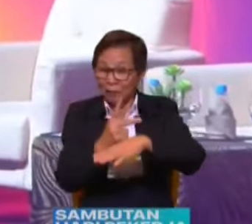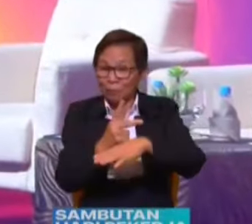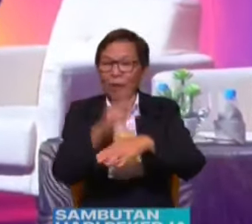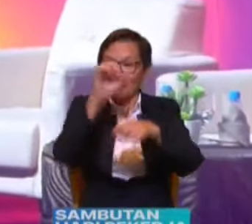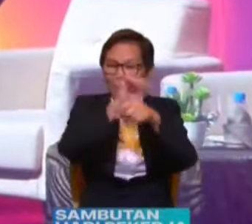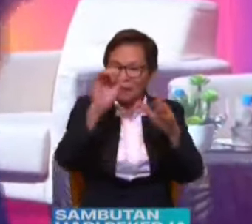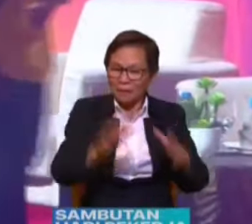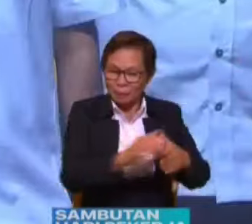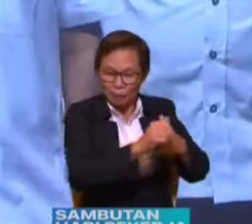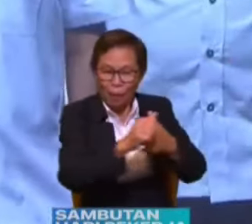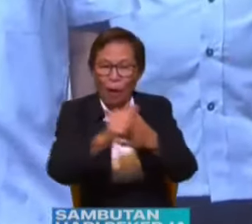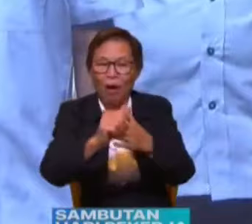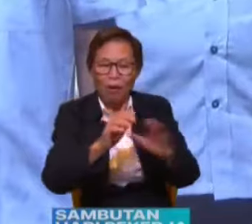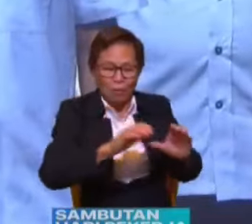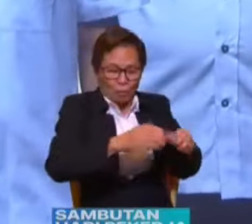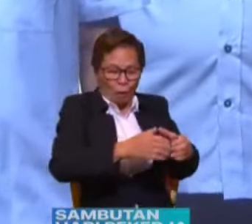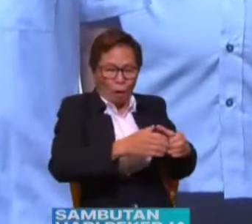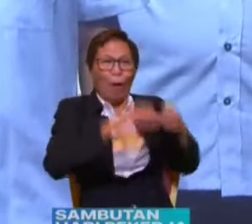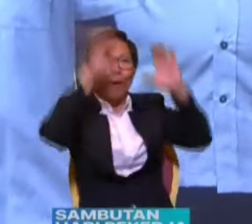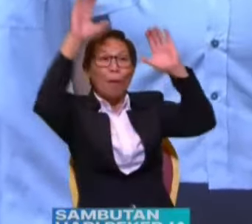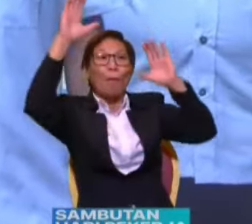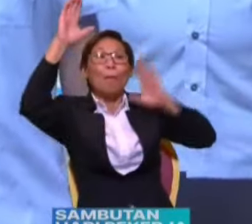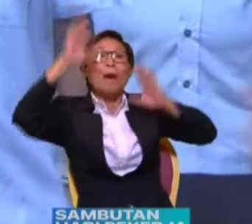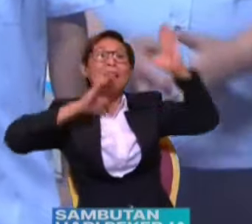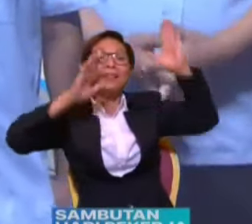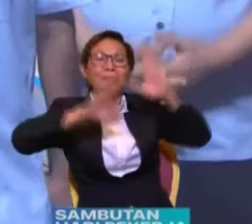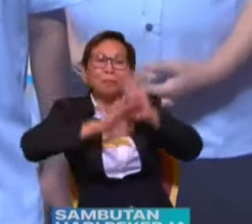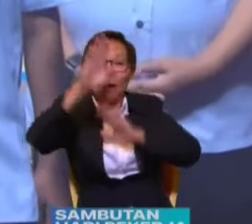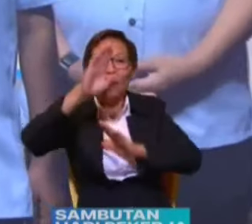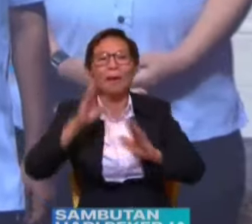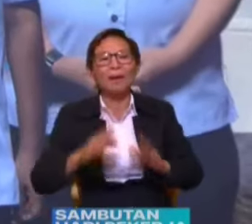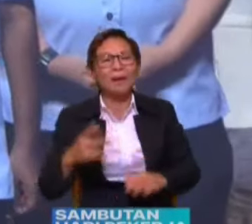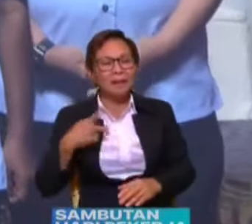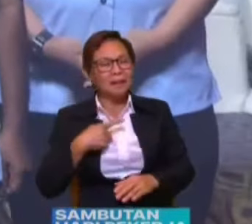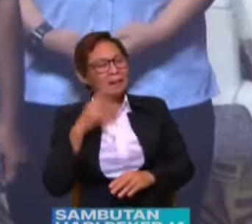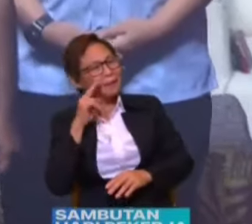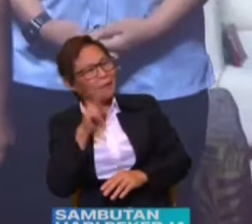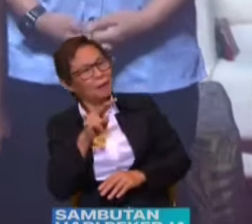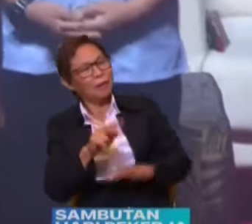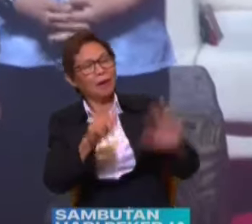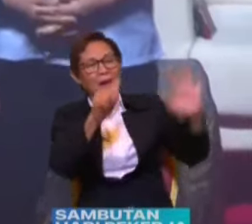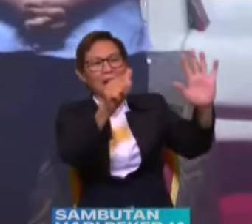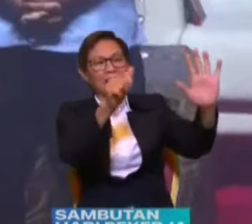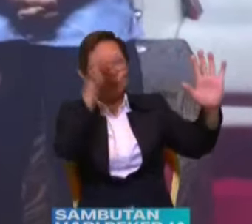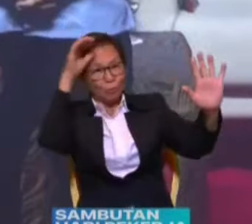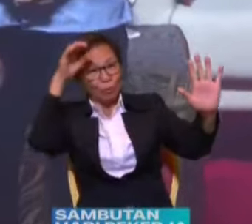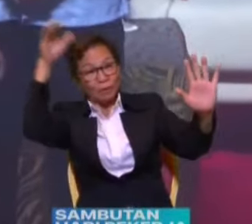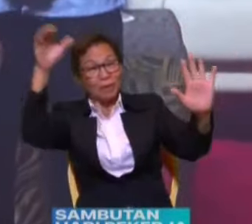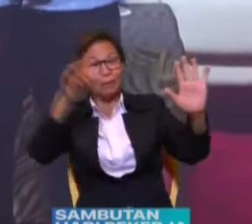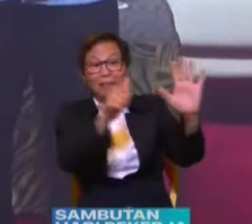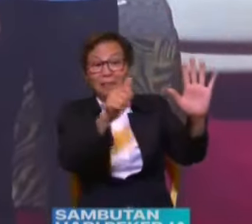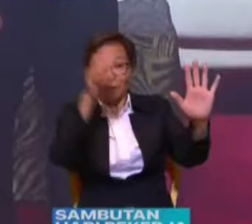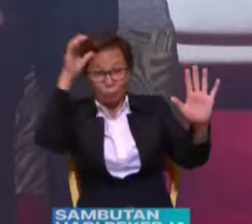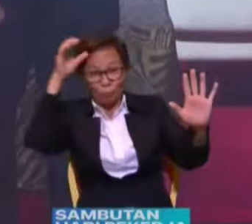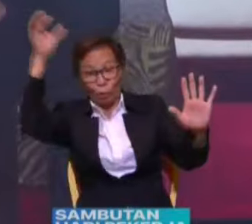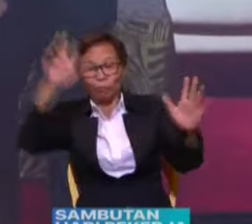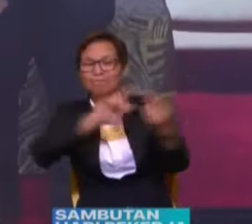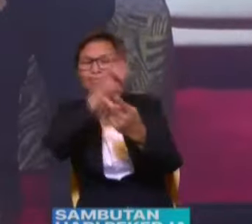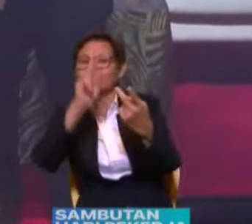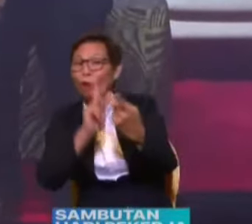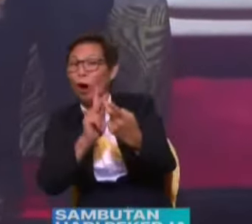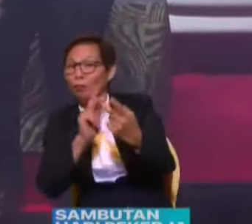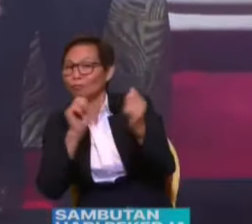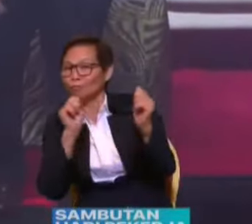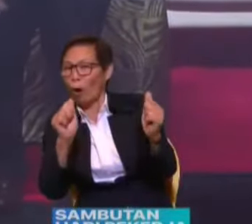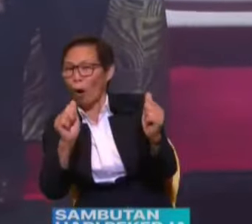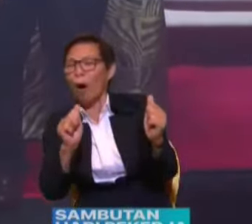pekerja pemangkin wadah Malaysia Madani. Dan kalau kita lihat, sebenarnya ke-6 konsep ini amat bersesuaian, bukan